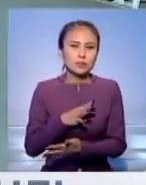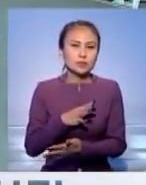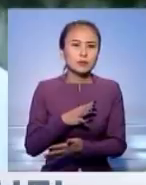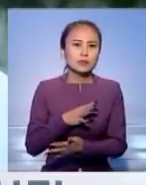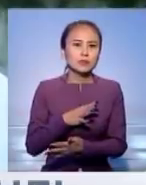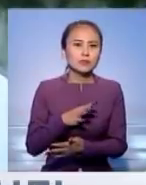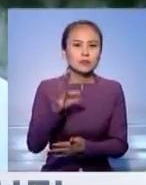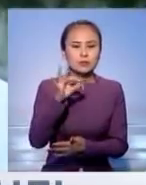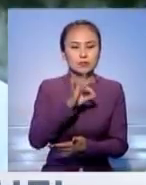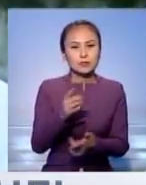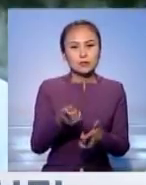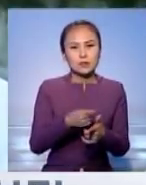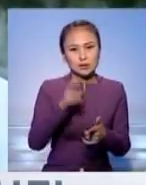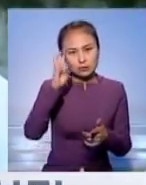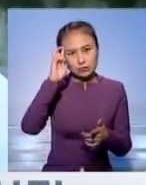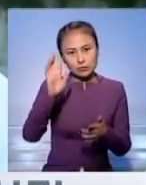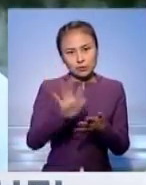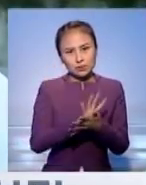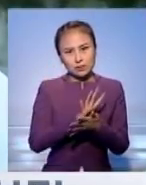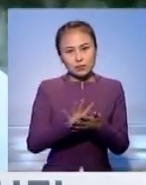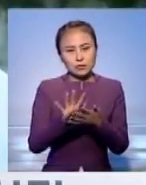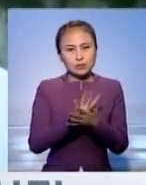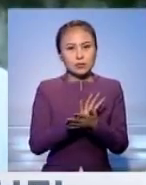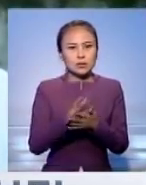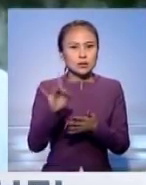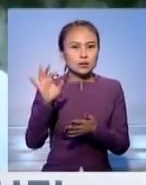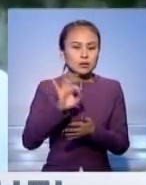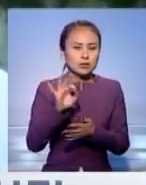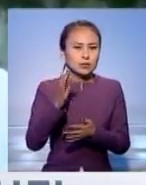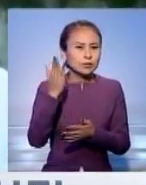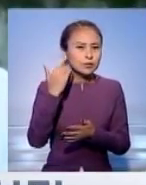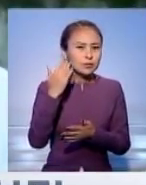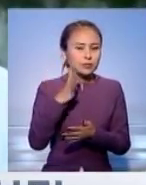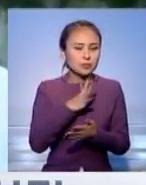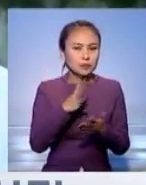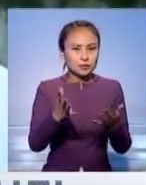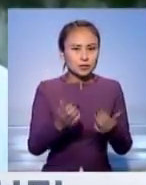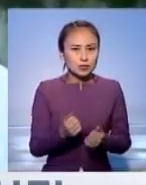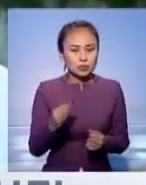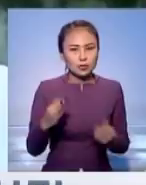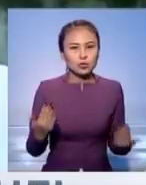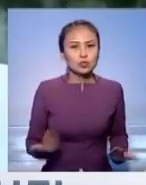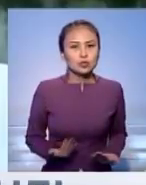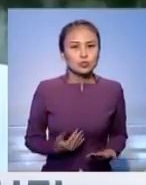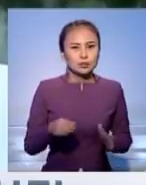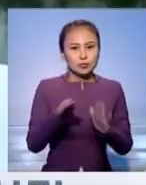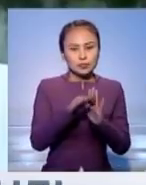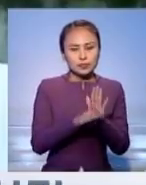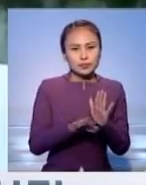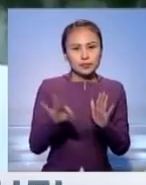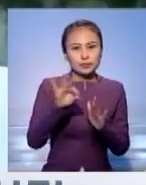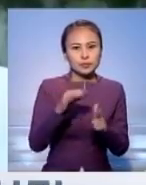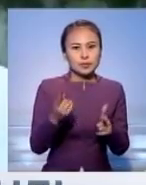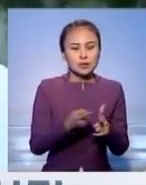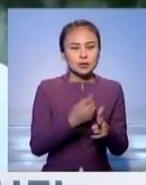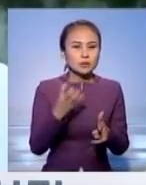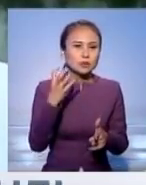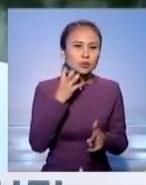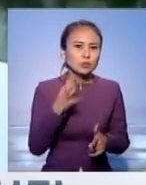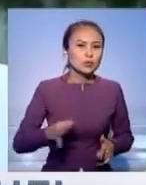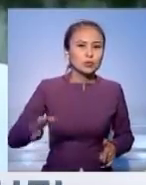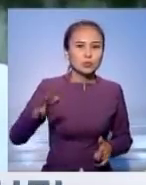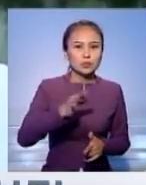байланысты қандай мемлекеттен гранттар алады, қандай жеңілдіктер алады. Одан кейін біздің мына тұрғын үй бағдарламалары. Оның ішінде біздің Қызылорда облысының